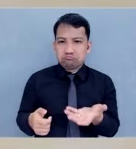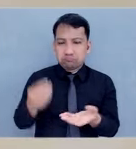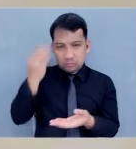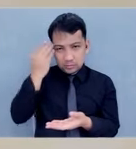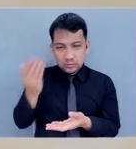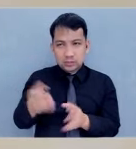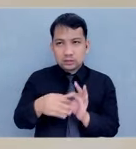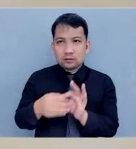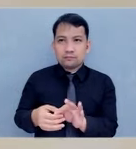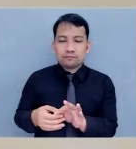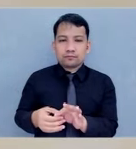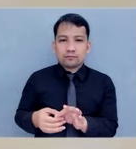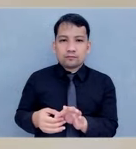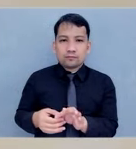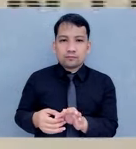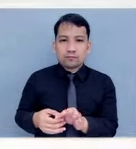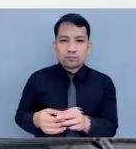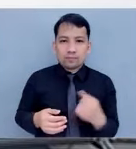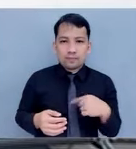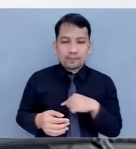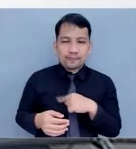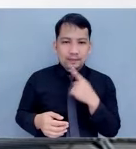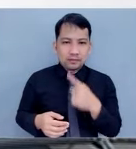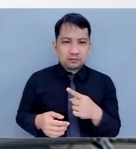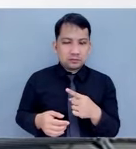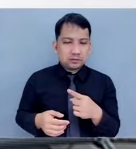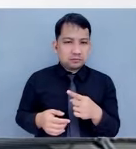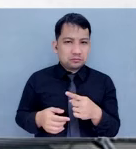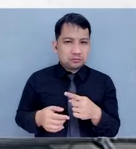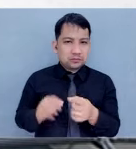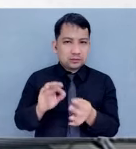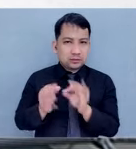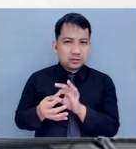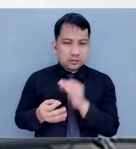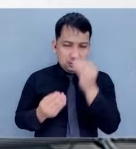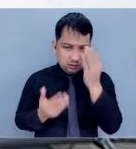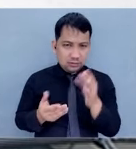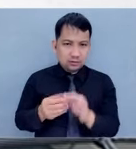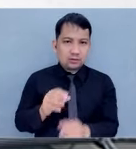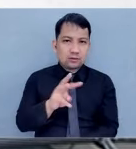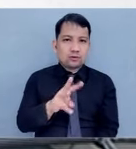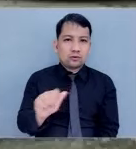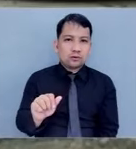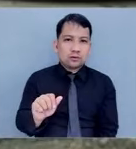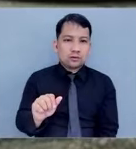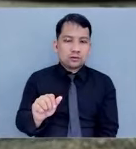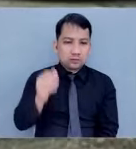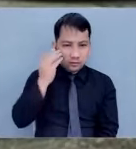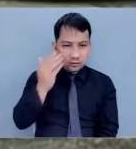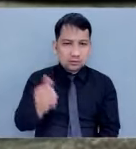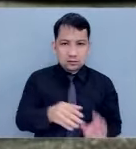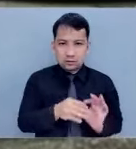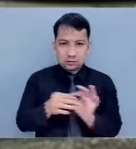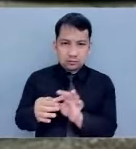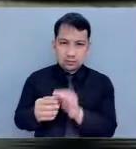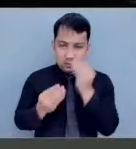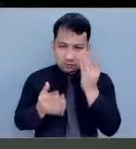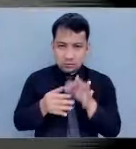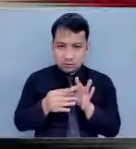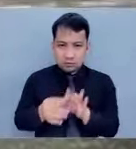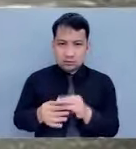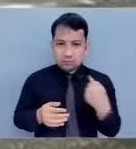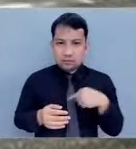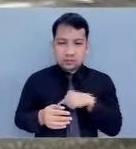So far, these are not relays. Naharang naman daw ang cyber attacks ng firewall ng OWA. Nangako naman ang iba pang ahensya